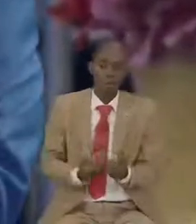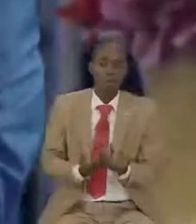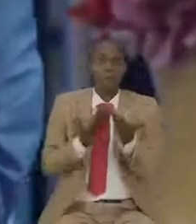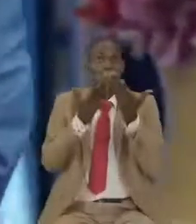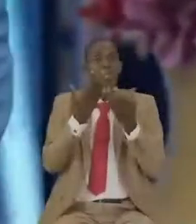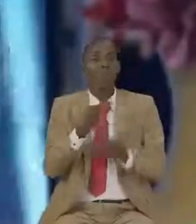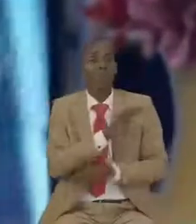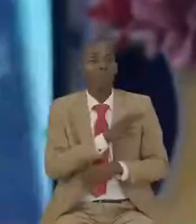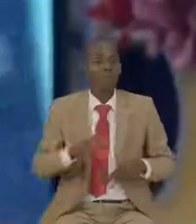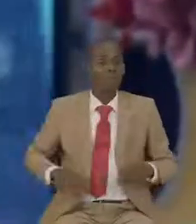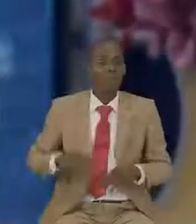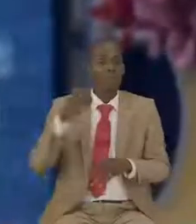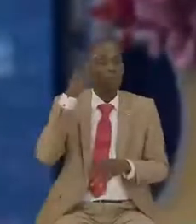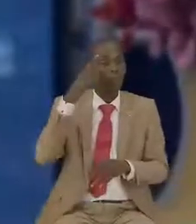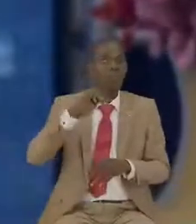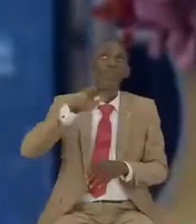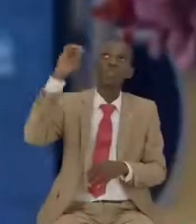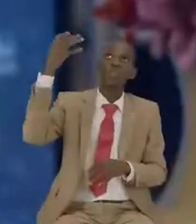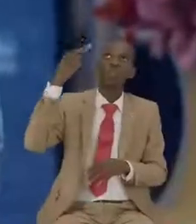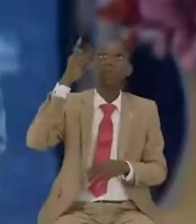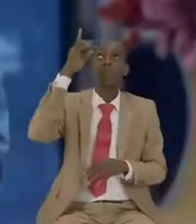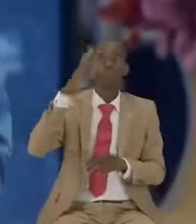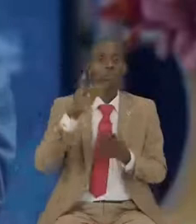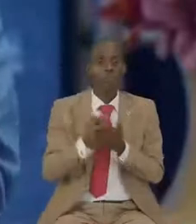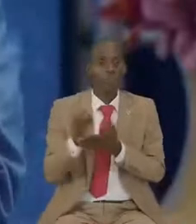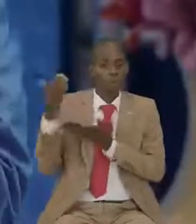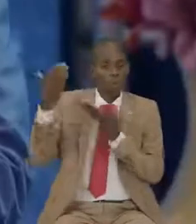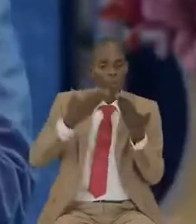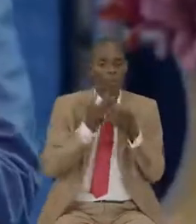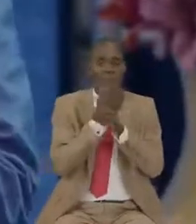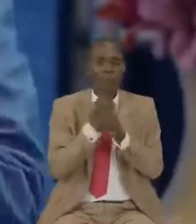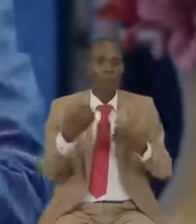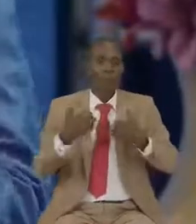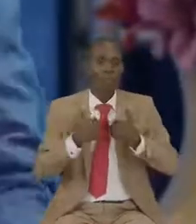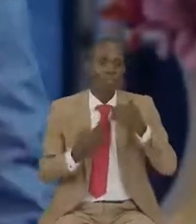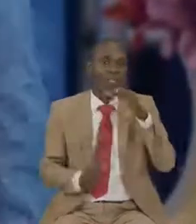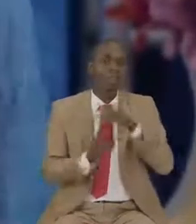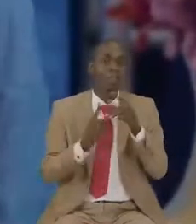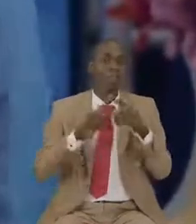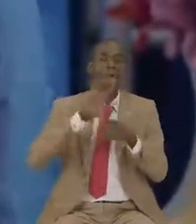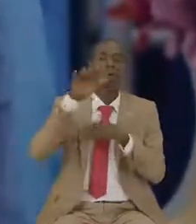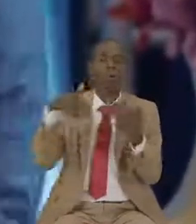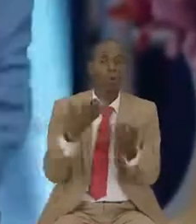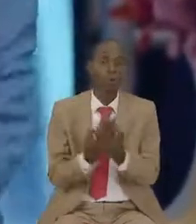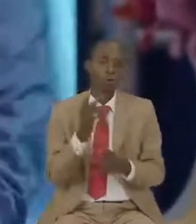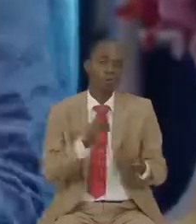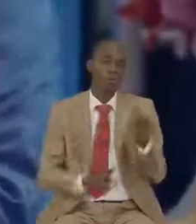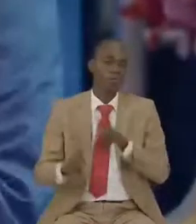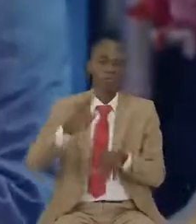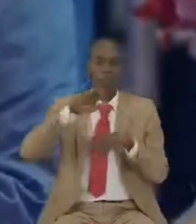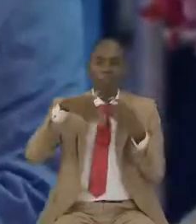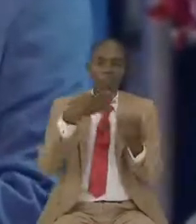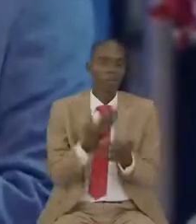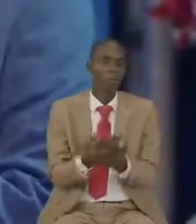résultat du sacrifice de Christ, car la grâce de Dieu, source de salut pour tous les